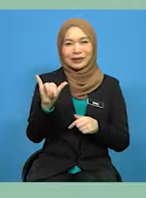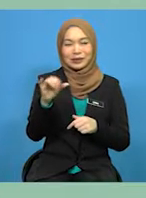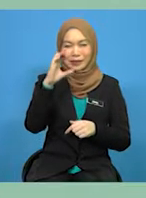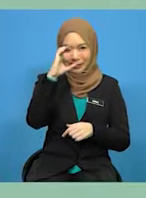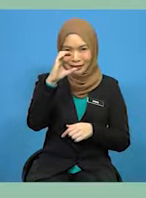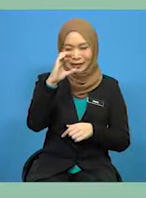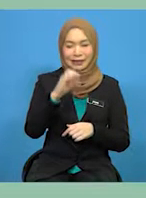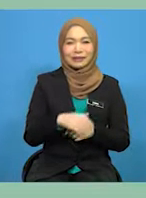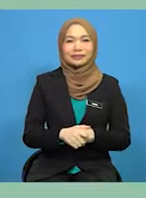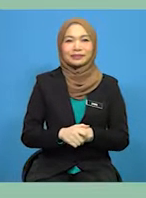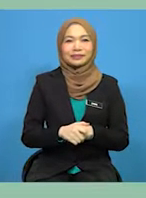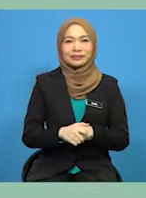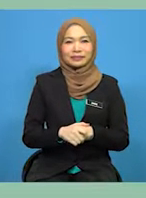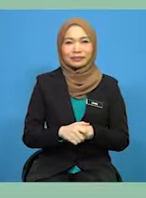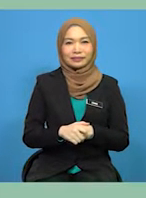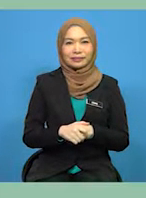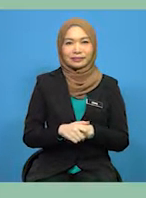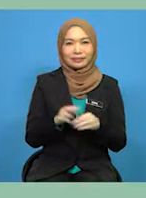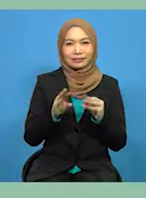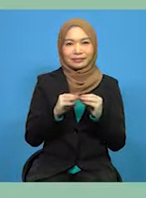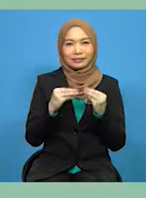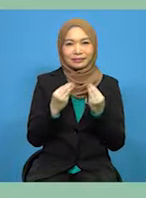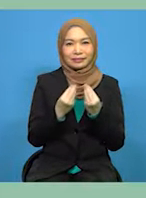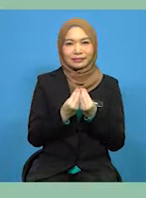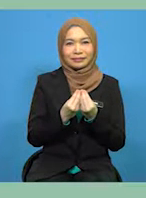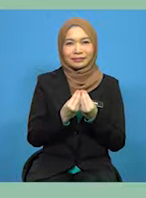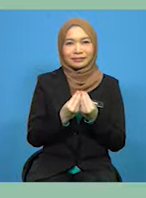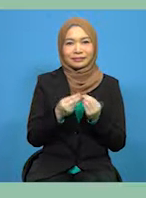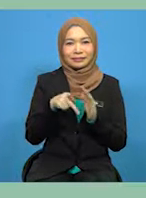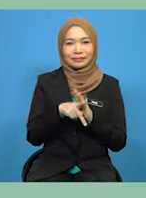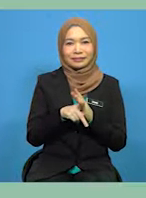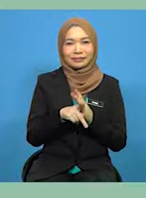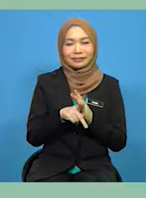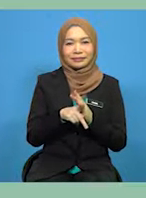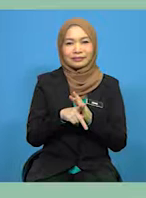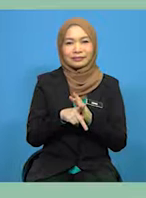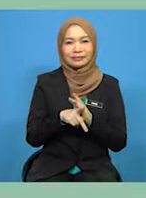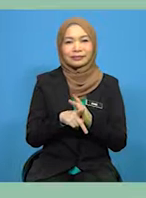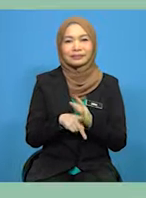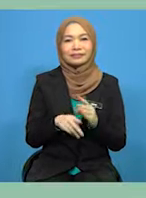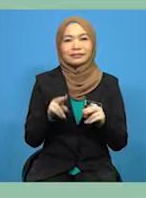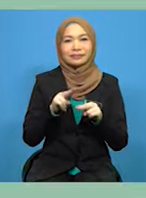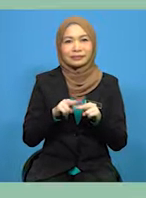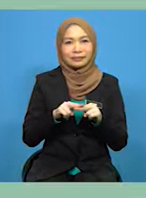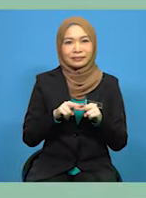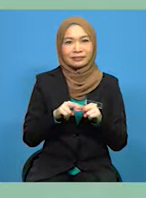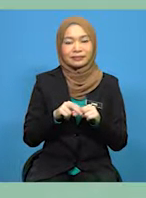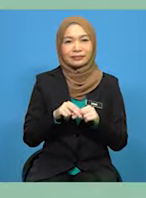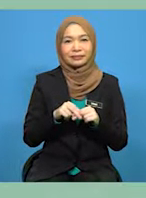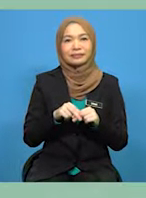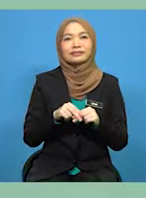C. Jumlah penduduk bukanlah masalah dalam perhitungan